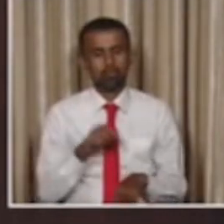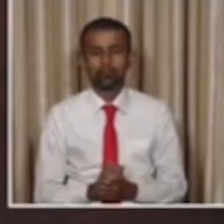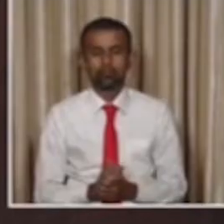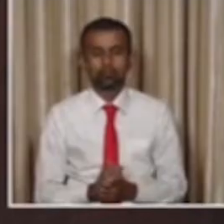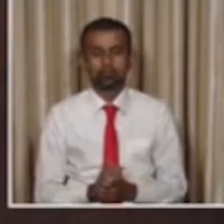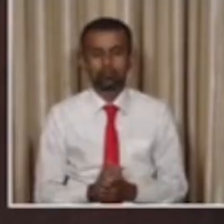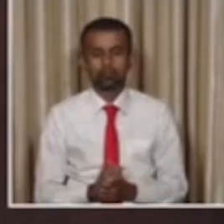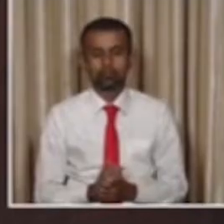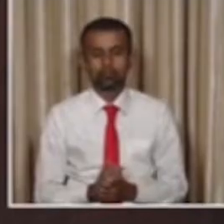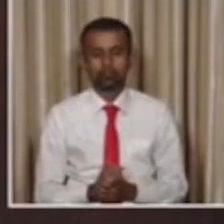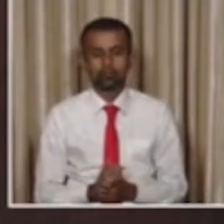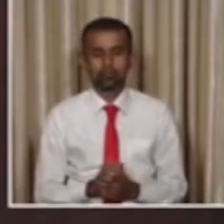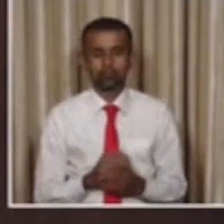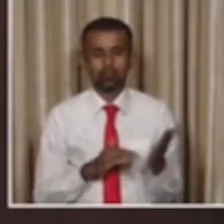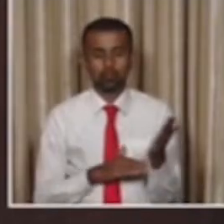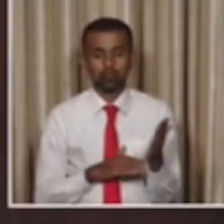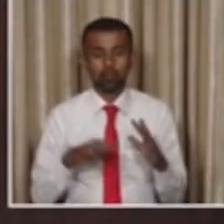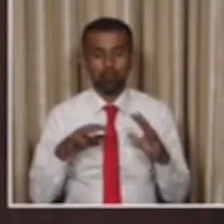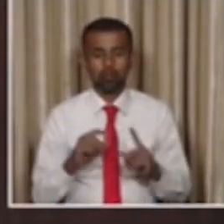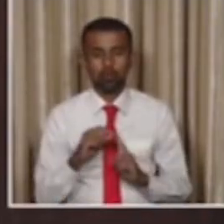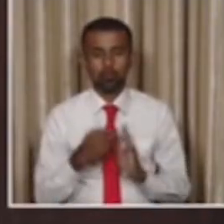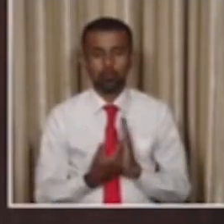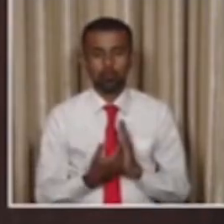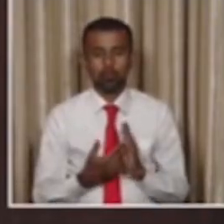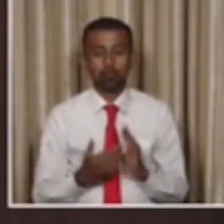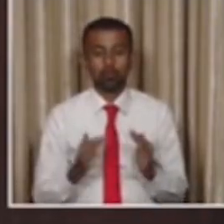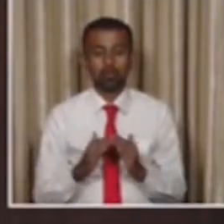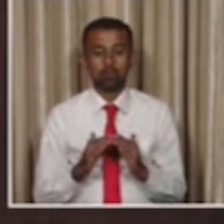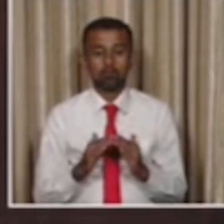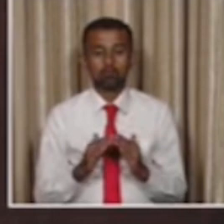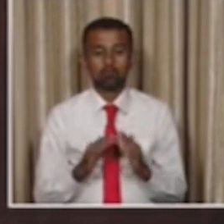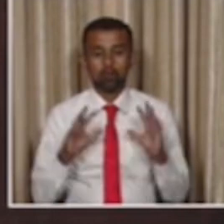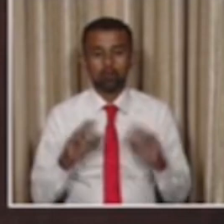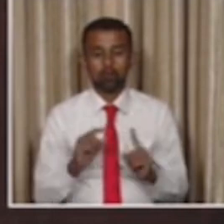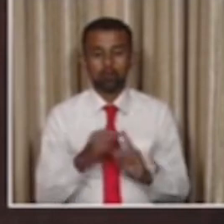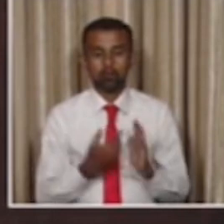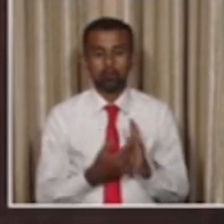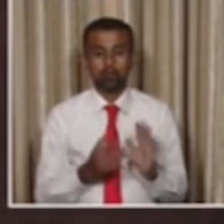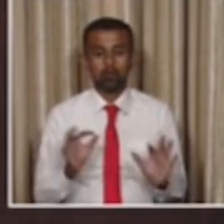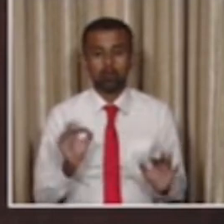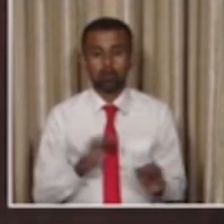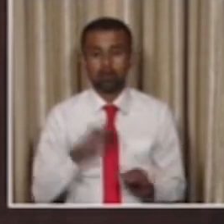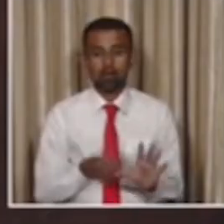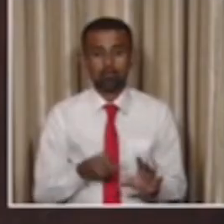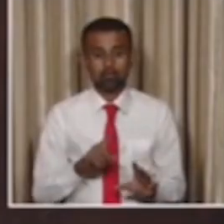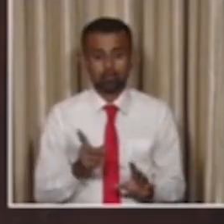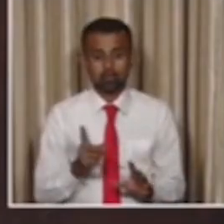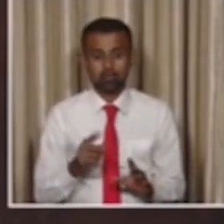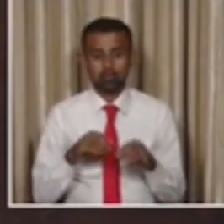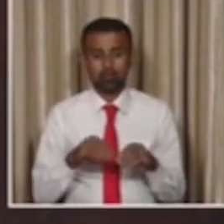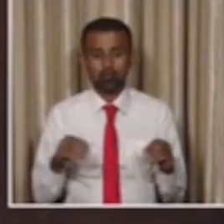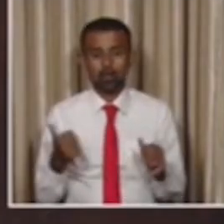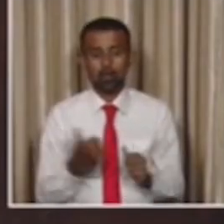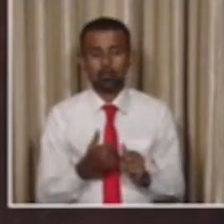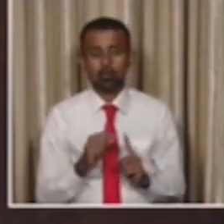මේ උරුමය වැඩසටහන ඉඩම් හිමිකාරීත්ව වැඩසටහන නාගරික නිවාස හිමිකාරීත්ව වැඩසටහන කඳුකර දශකයේ සංවර්ධන වැඩසටහන කෘෂිකර්ම